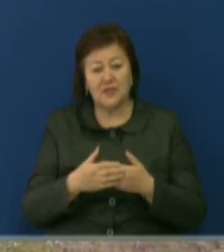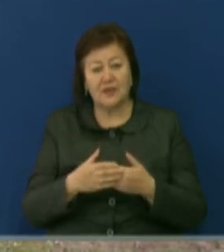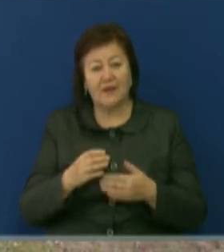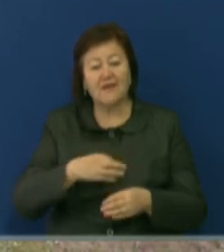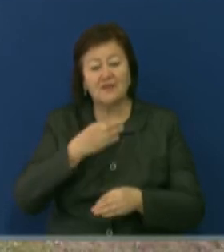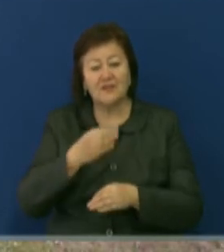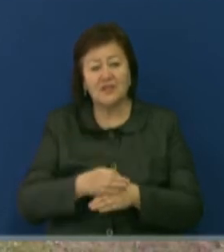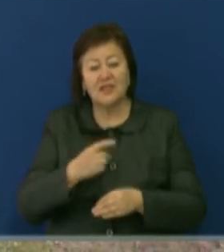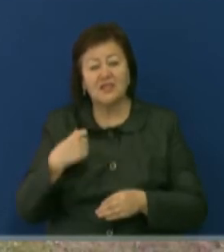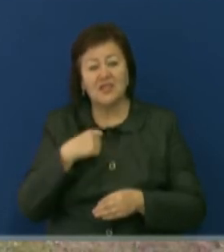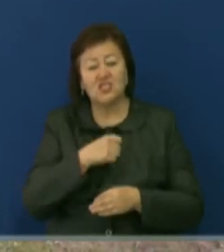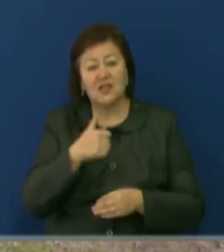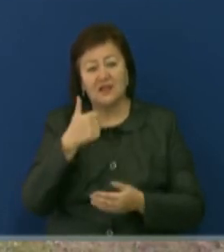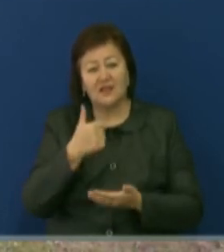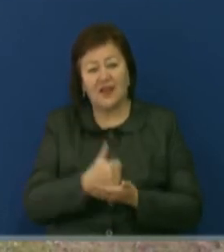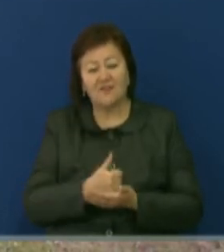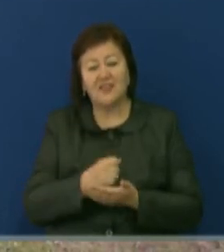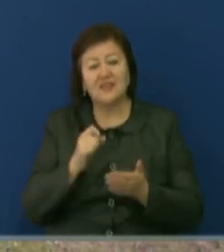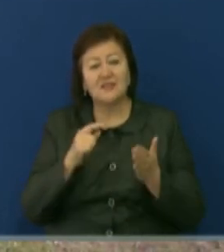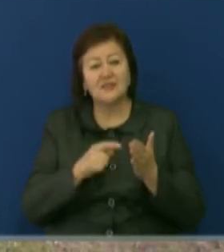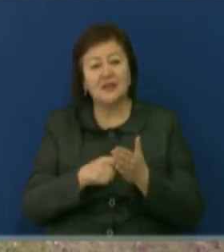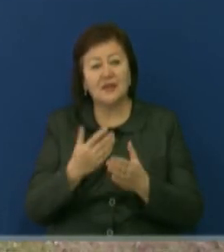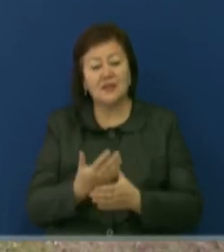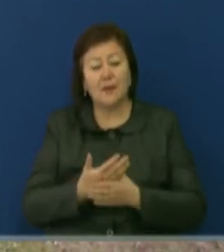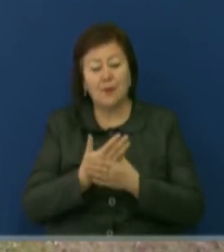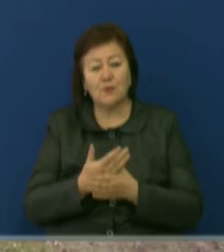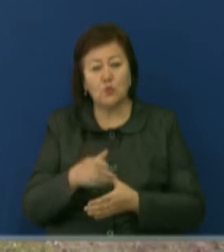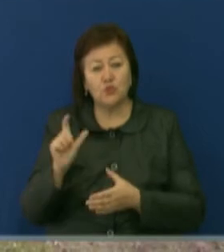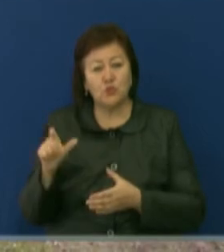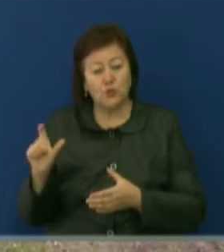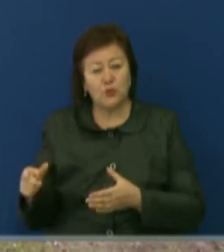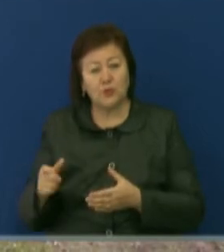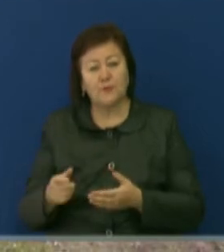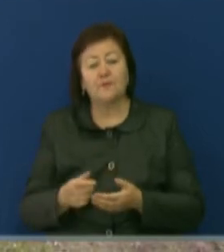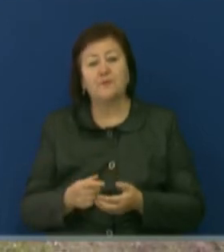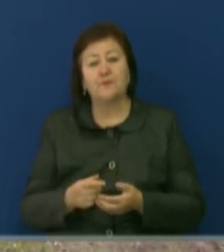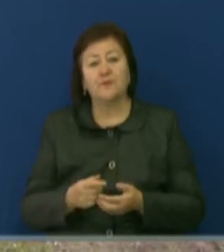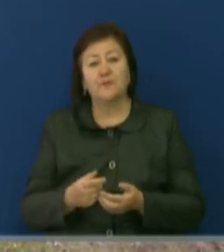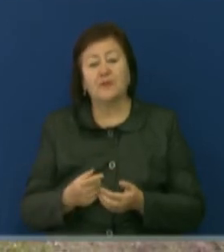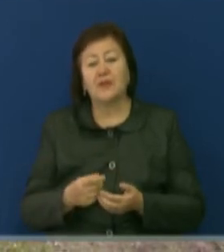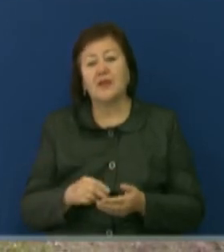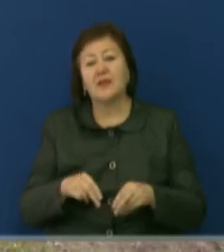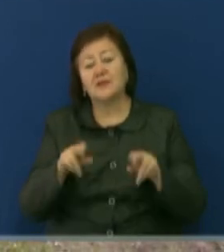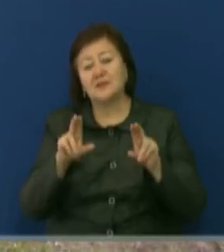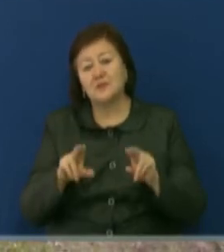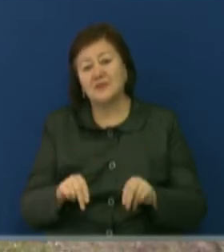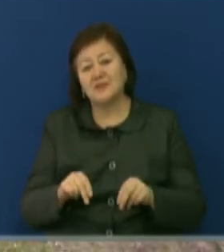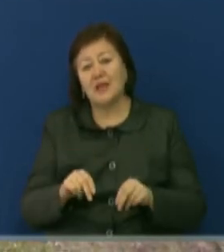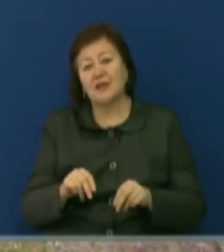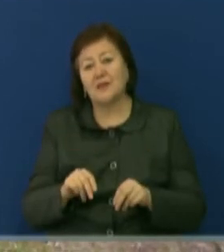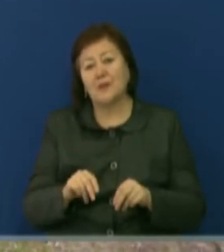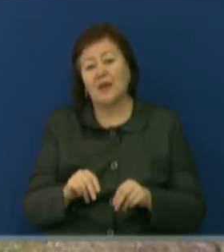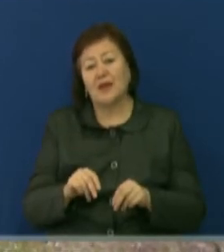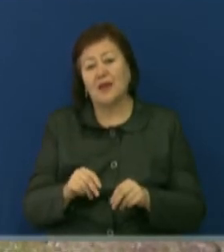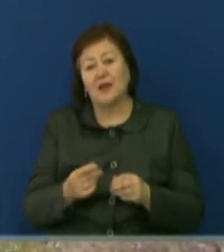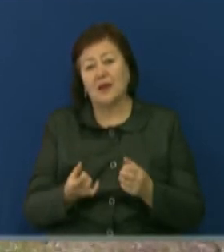адамдарды құтқару. Жасақ қызметкерлері демалушыларға алғашқы көмек көрсету бойынша іс-қимылдарды да көрсетті. Арнайы манекенде суға батып бара жатқан